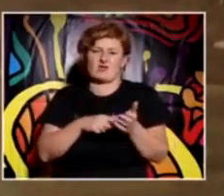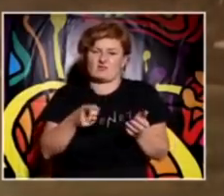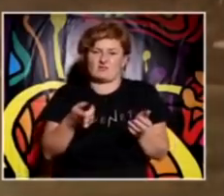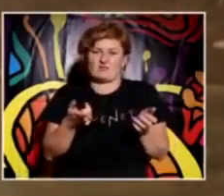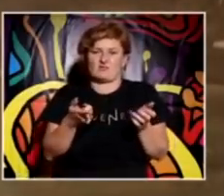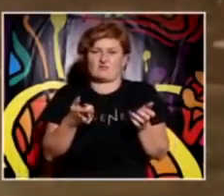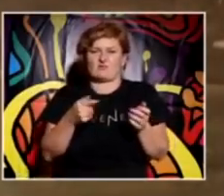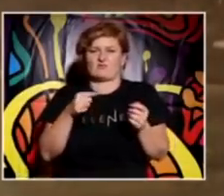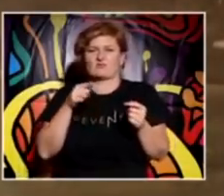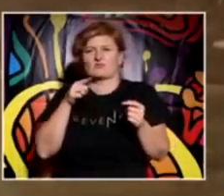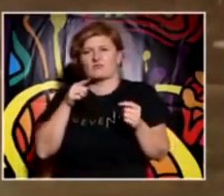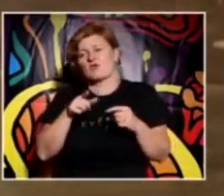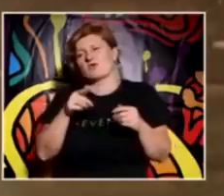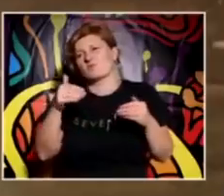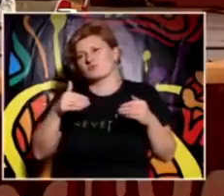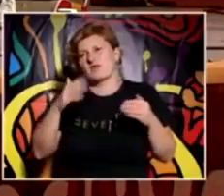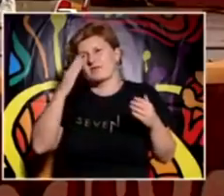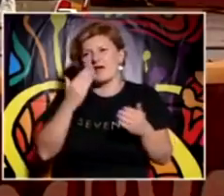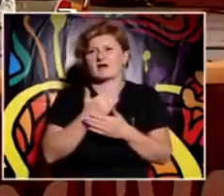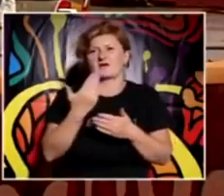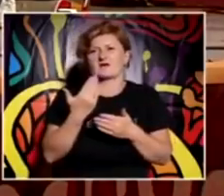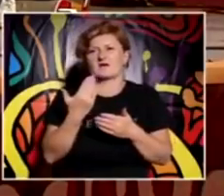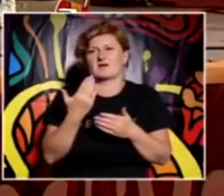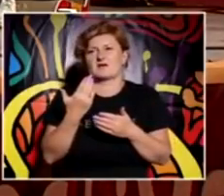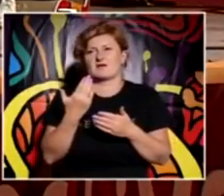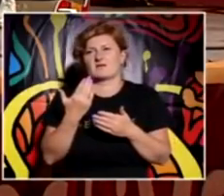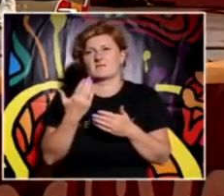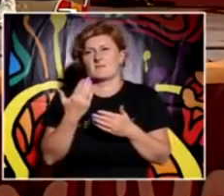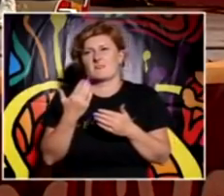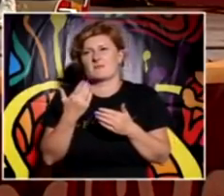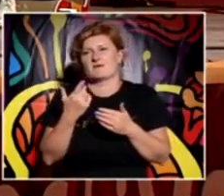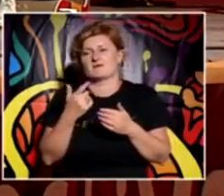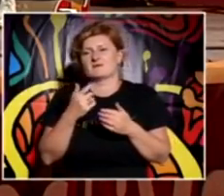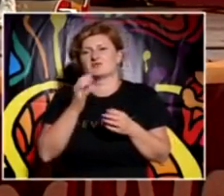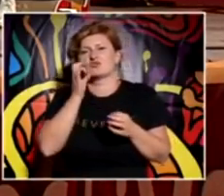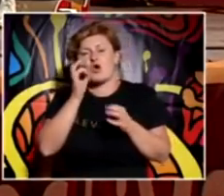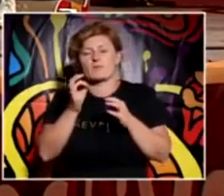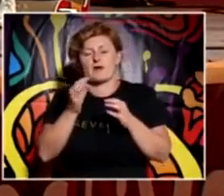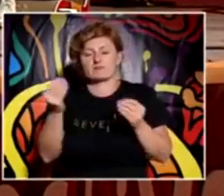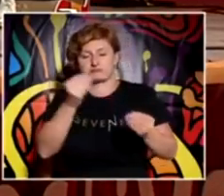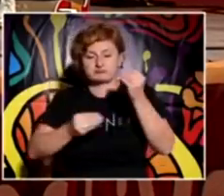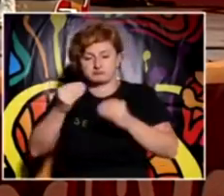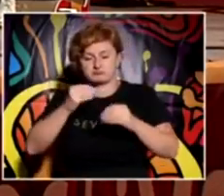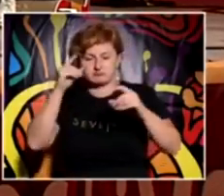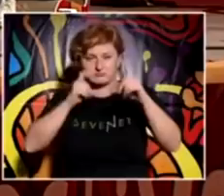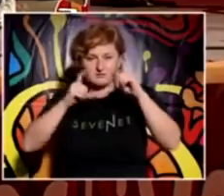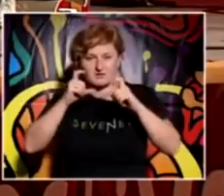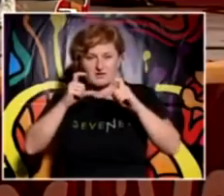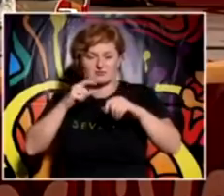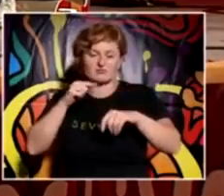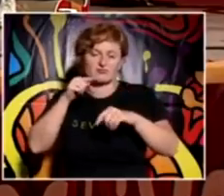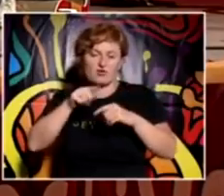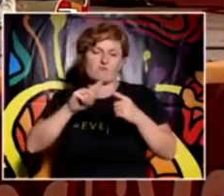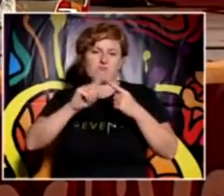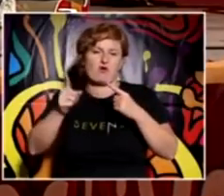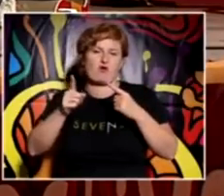tylko ewentualnie na spontaniczne, głupie stories. Na dobrą obróbkę zdjęć czas tak na dobrą sprawę przychodzi dopiero